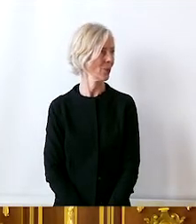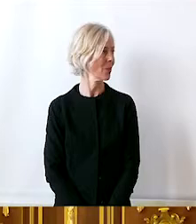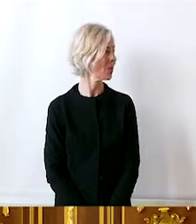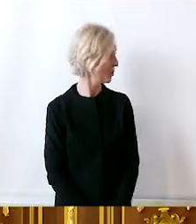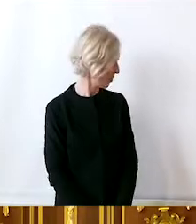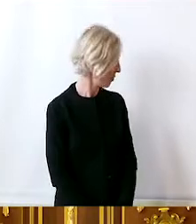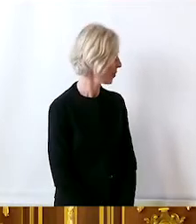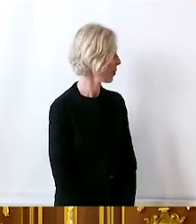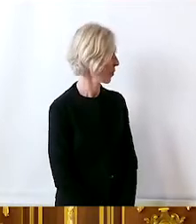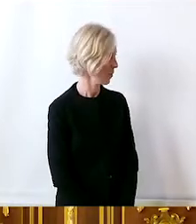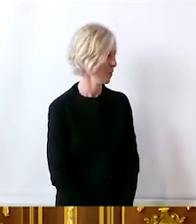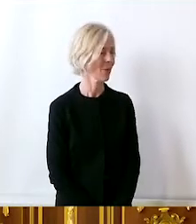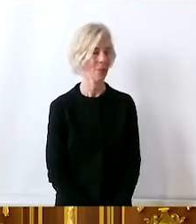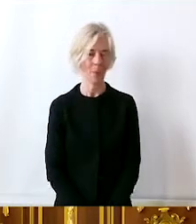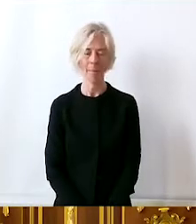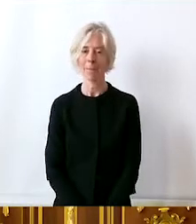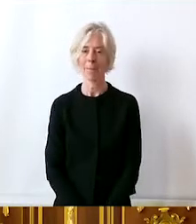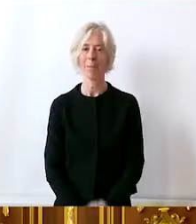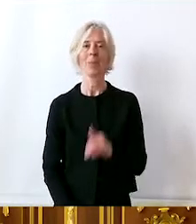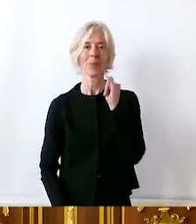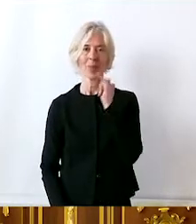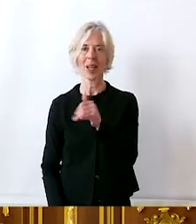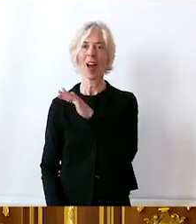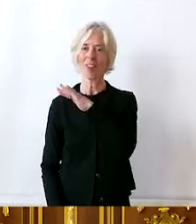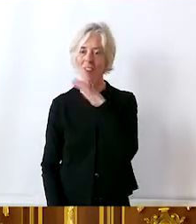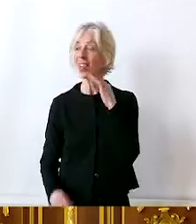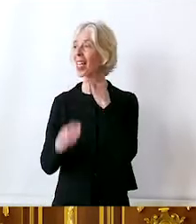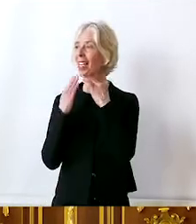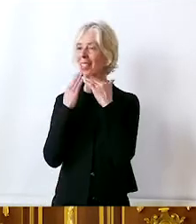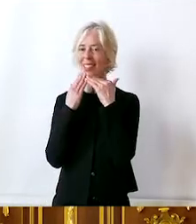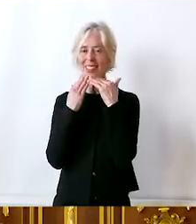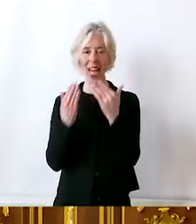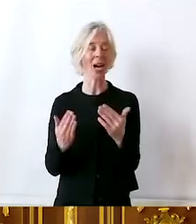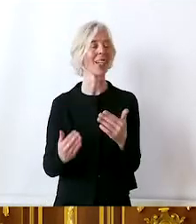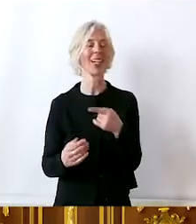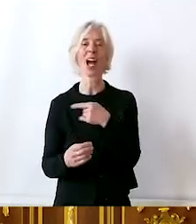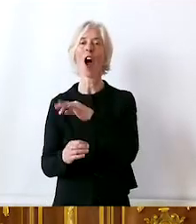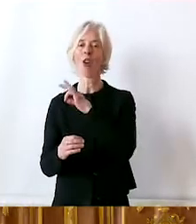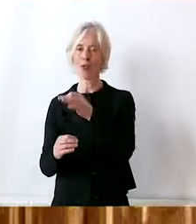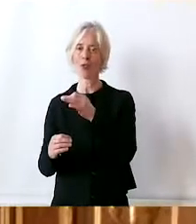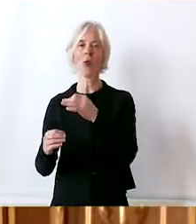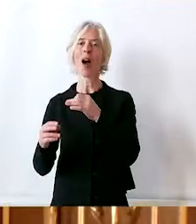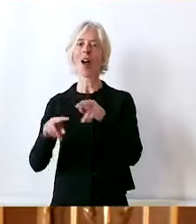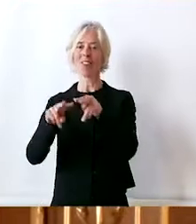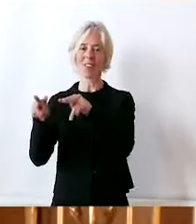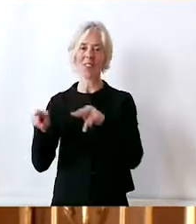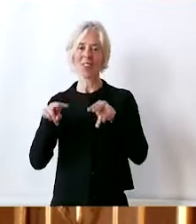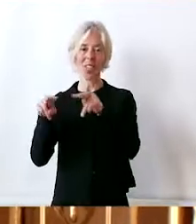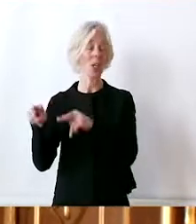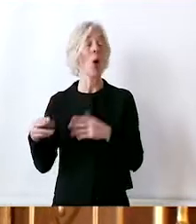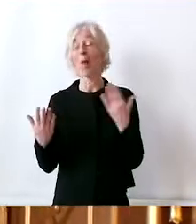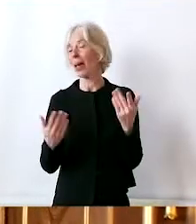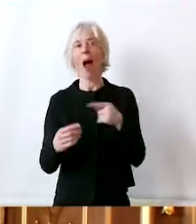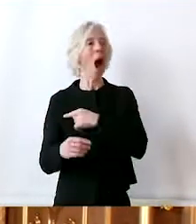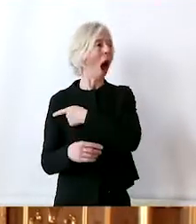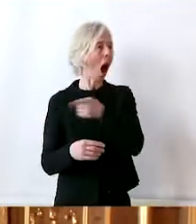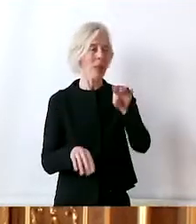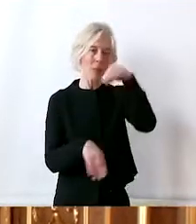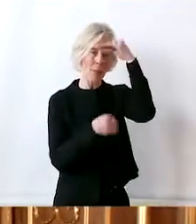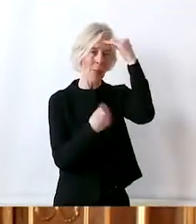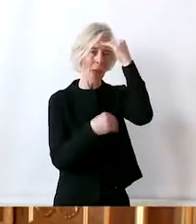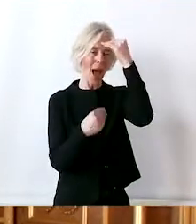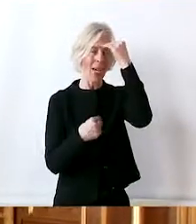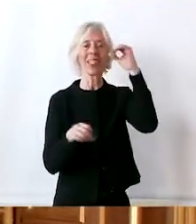Ja, auch an die Partnerorganisationen einen herzlichen Dank. Wer sich nicht alles sofort merken konnte, es gibt natürlich die entsprechenden Nachschlagewerke an verschiedenen